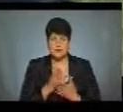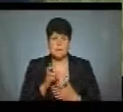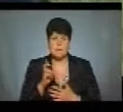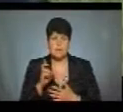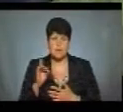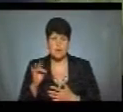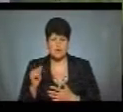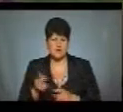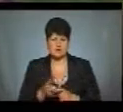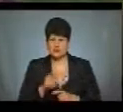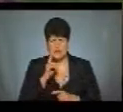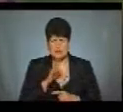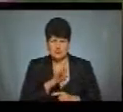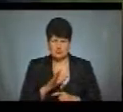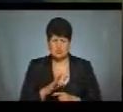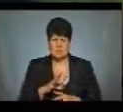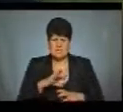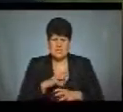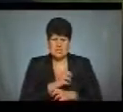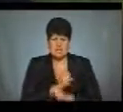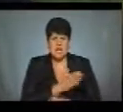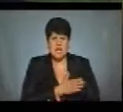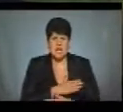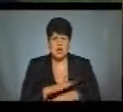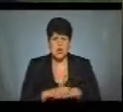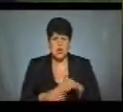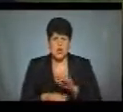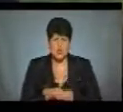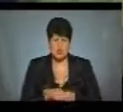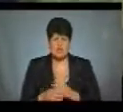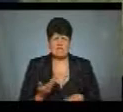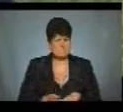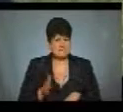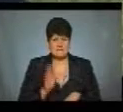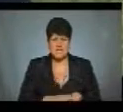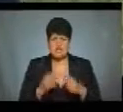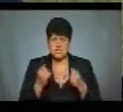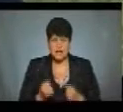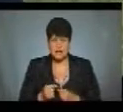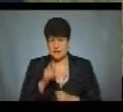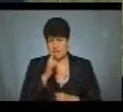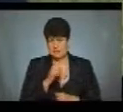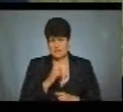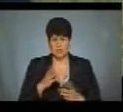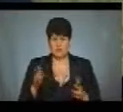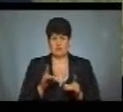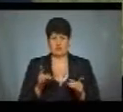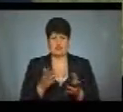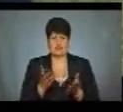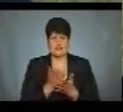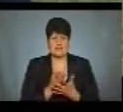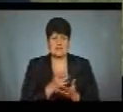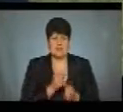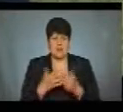Дуже незручно, пережимає руки. Тут важке, по-перше. По-друге, невідомо, де що є, треба на